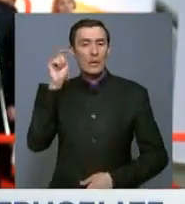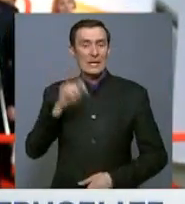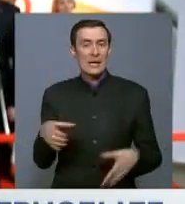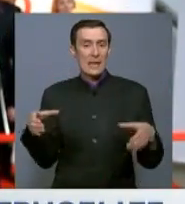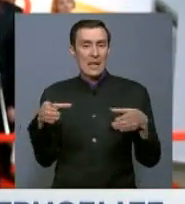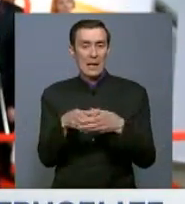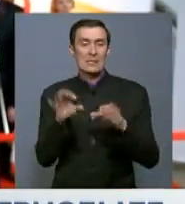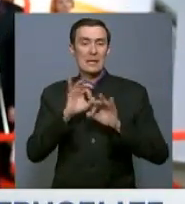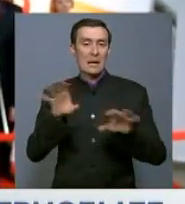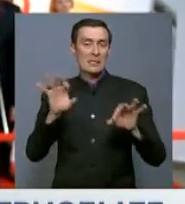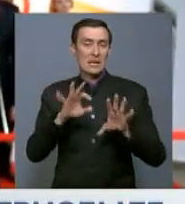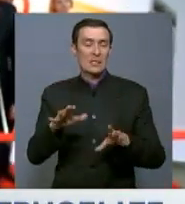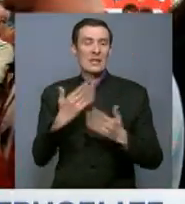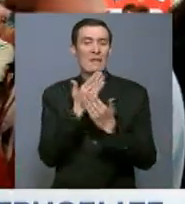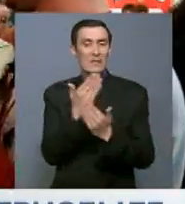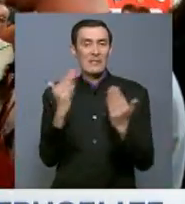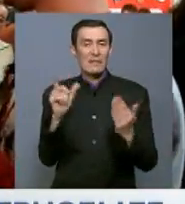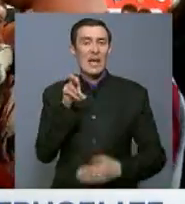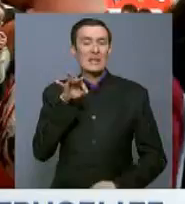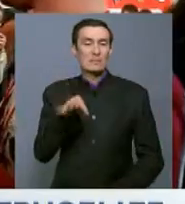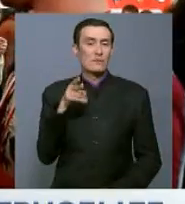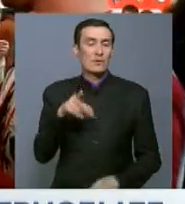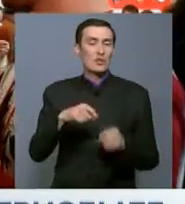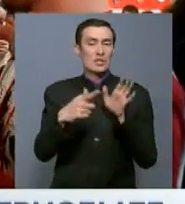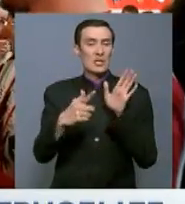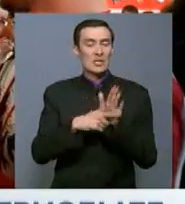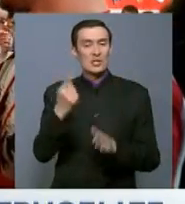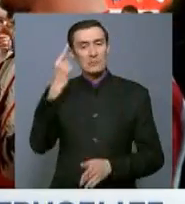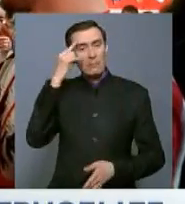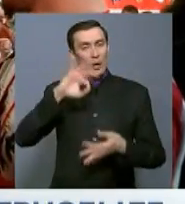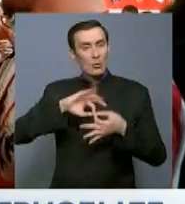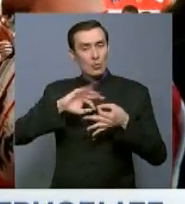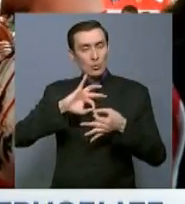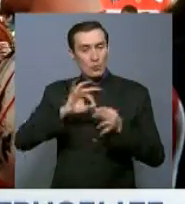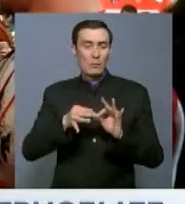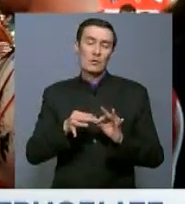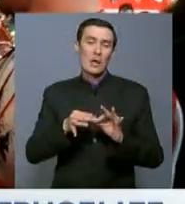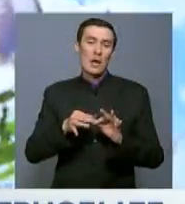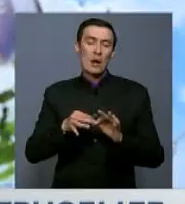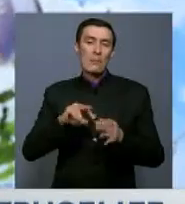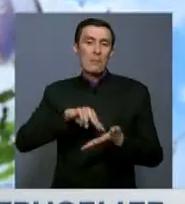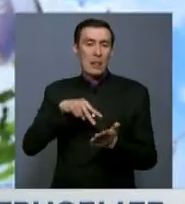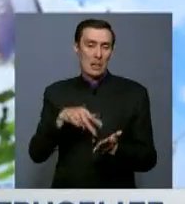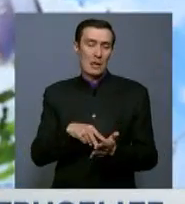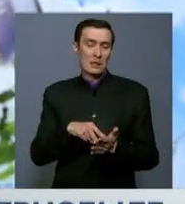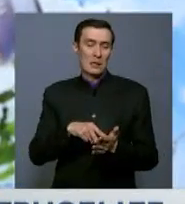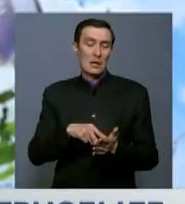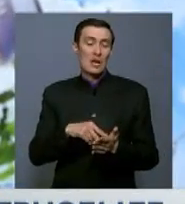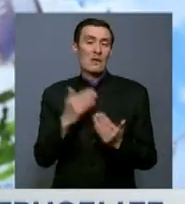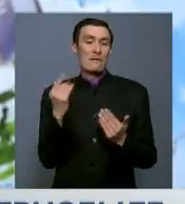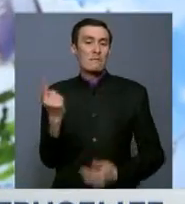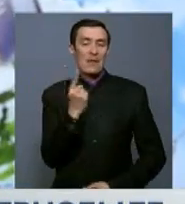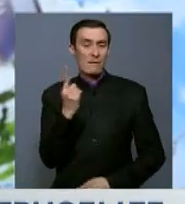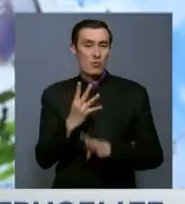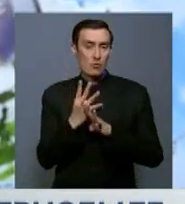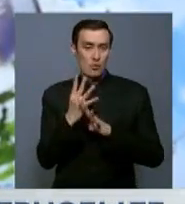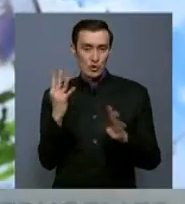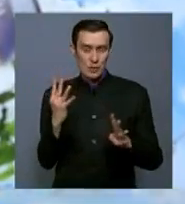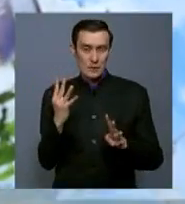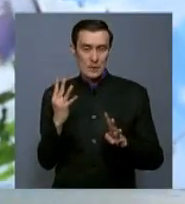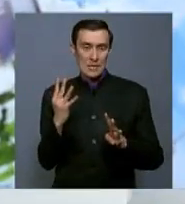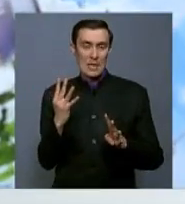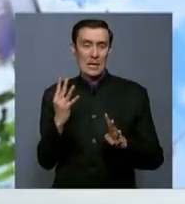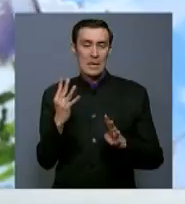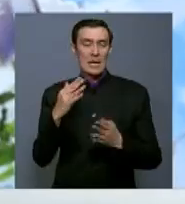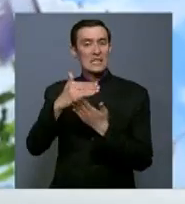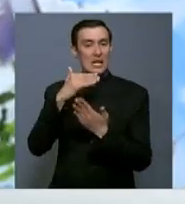на Экспо-2017. Сейчас продумывают концепцию проекта, чтобы заинтересовать инвесторов. В первую очередь